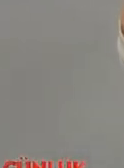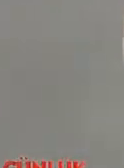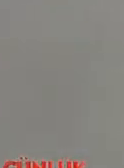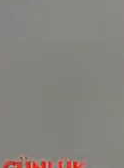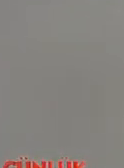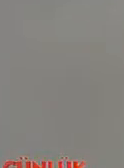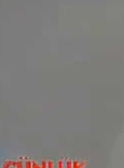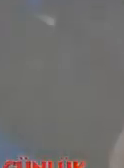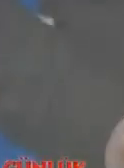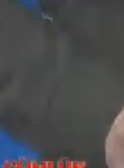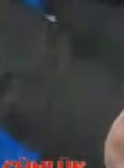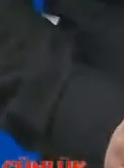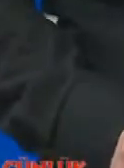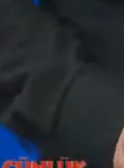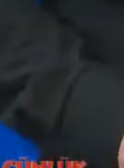gözyaşlarımdasın.